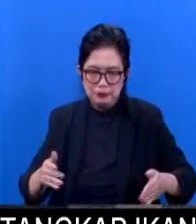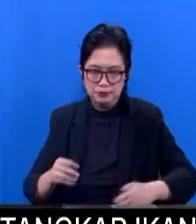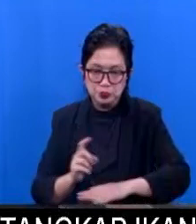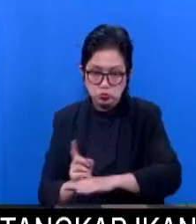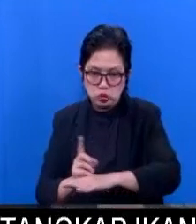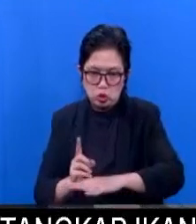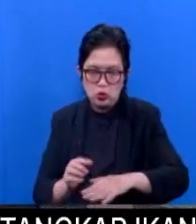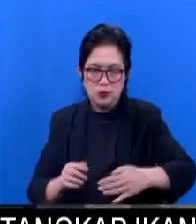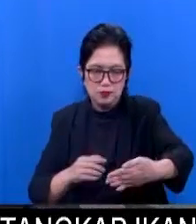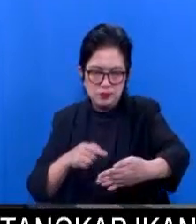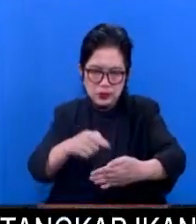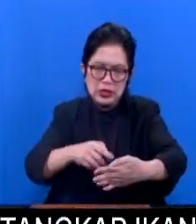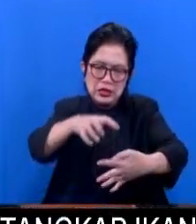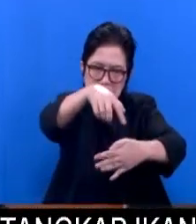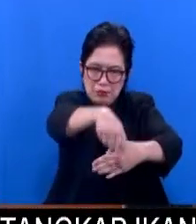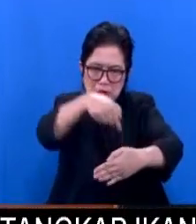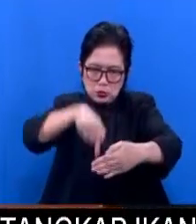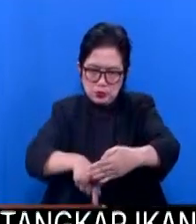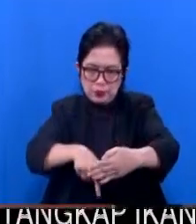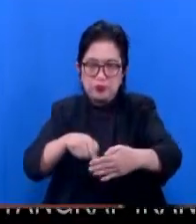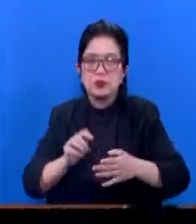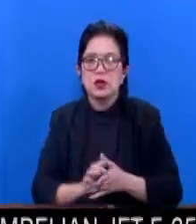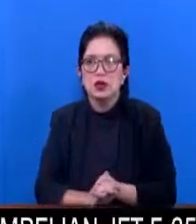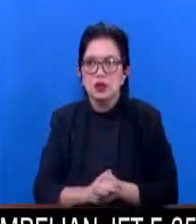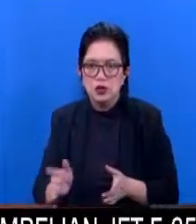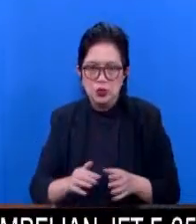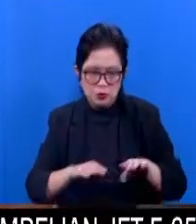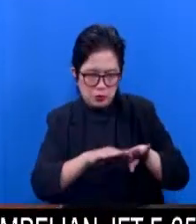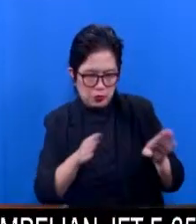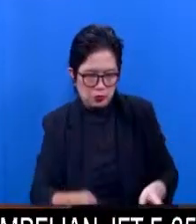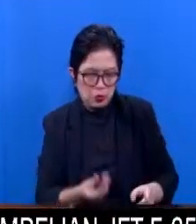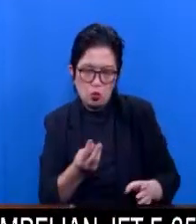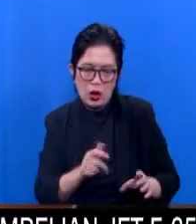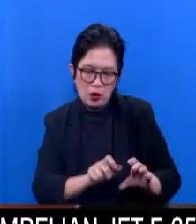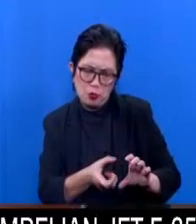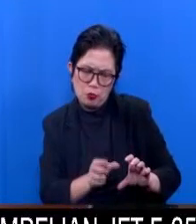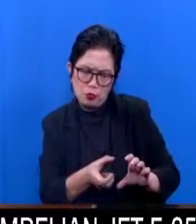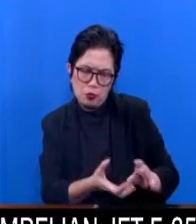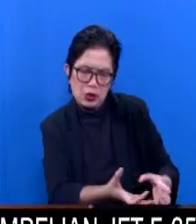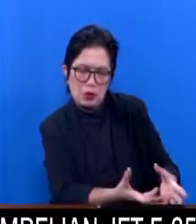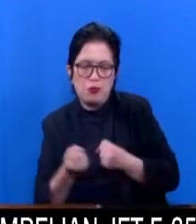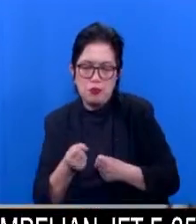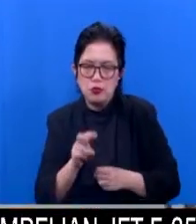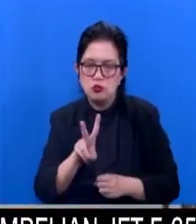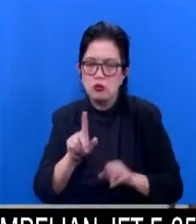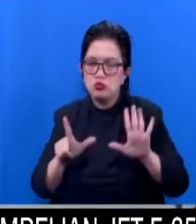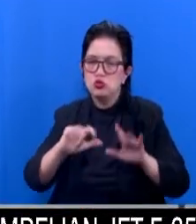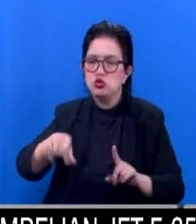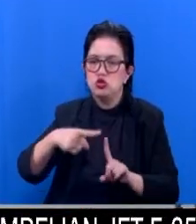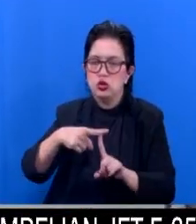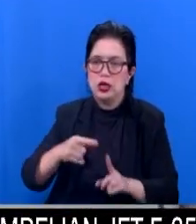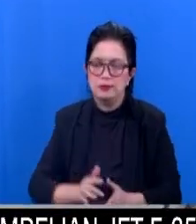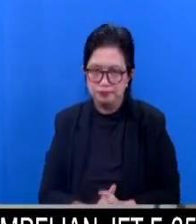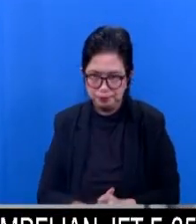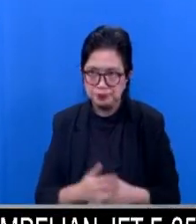barang dagangan di dalam minimarket. Pencuri juga membongkar brankas dan membawa kabur uang 27 juta rupiah. Agar aksinya tak